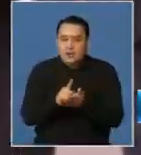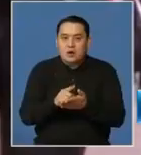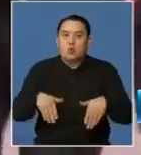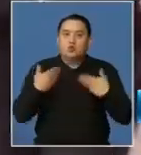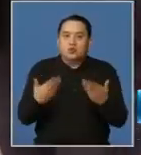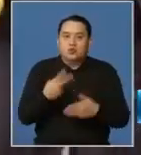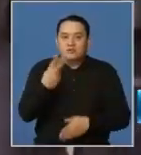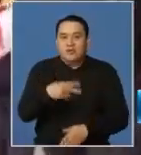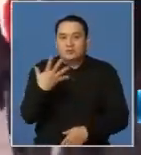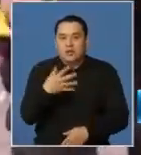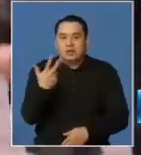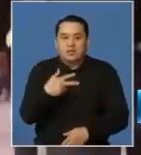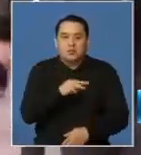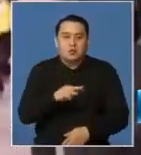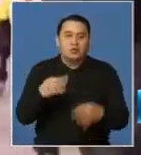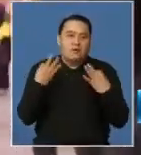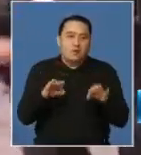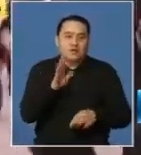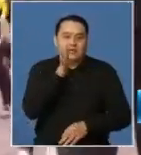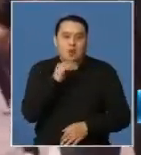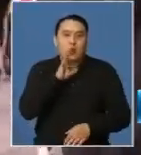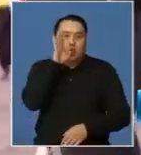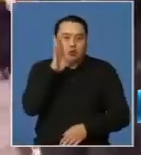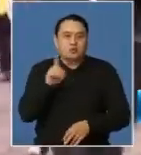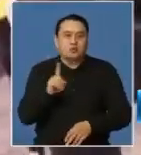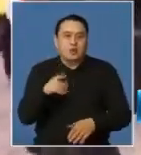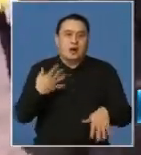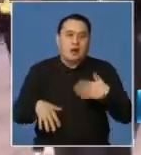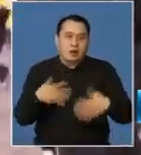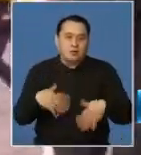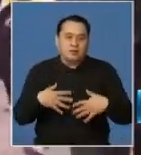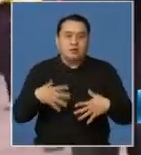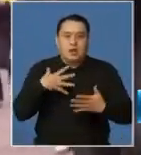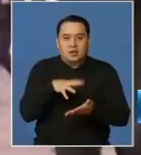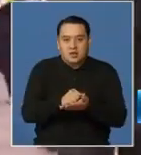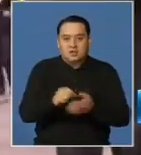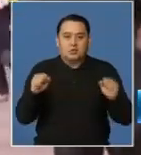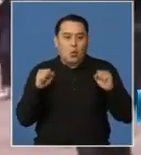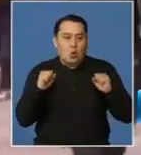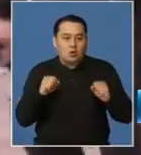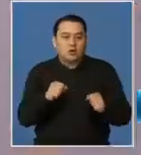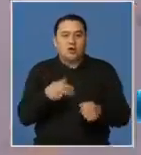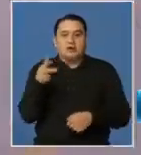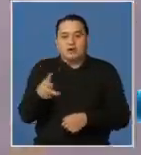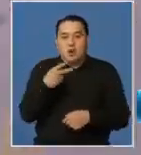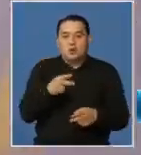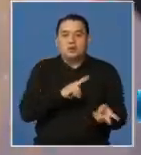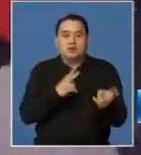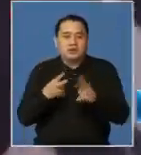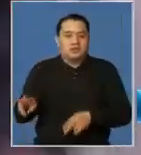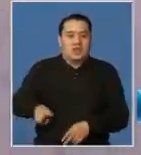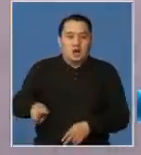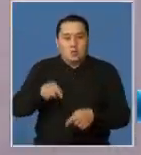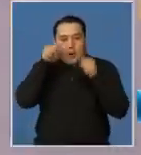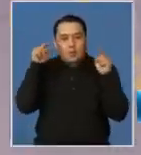предоставлять учащимся 25-30 минут свободного времени утром, чтобы расслабиться и заняться спортом. Видеоролик с танцующим директором